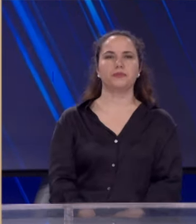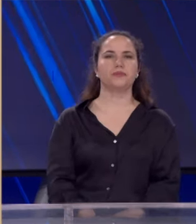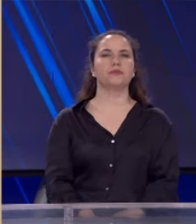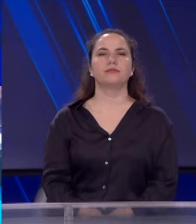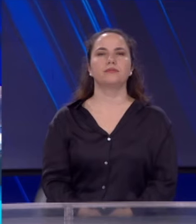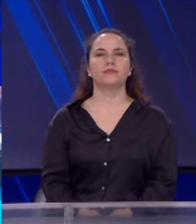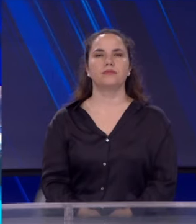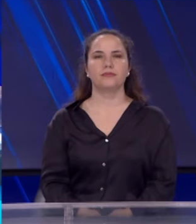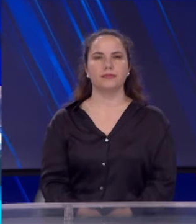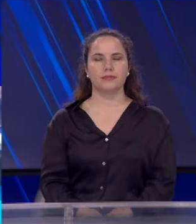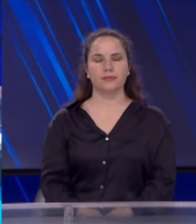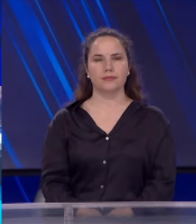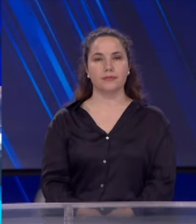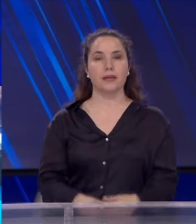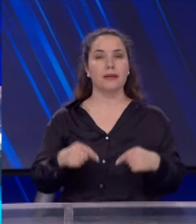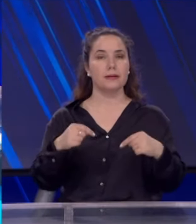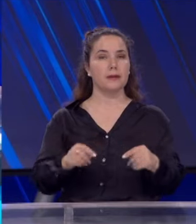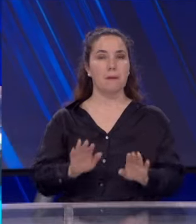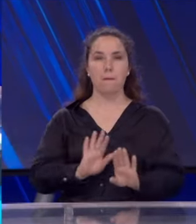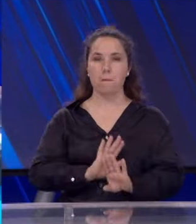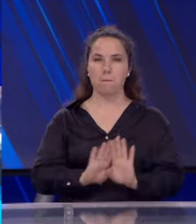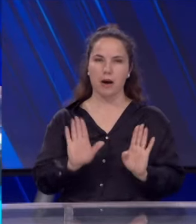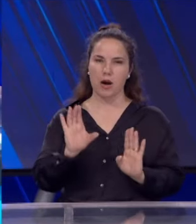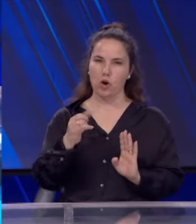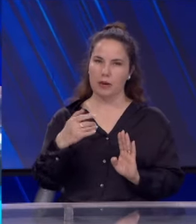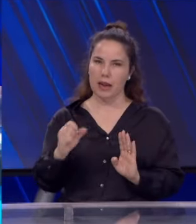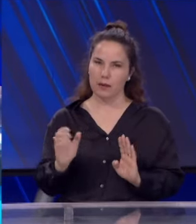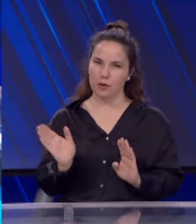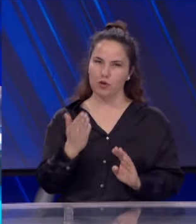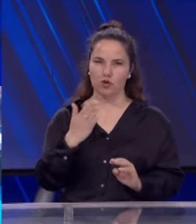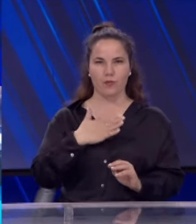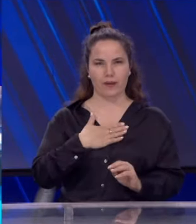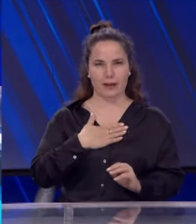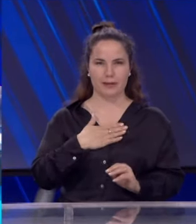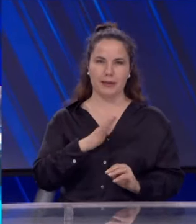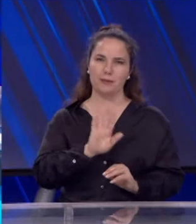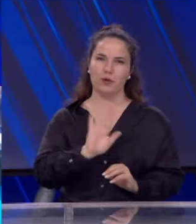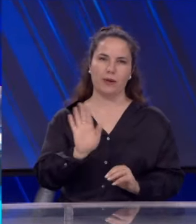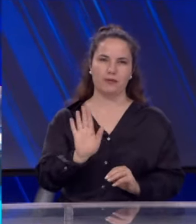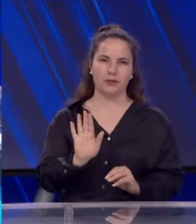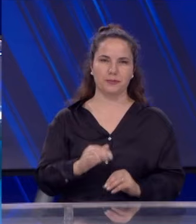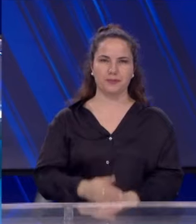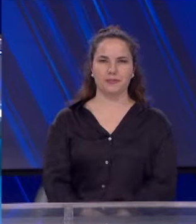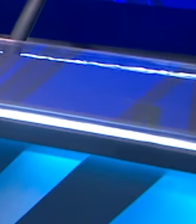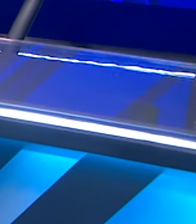Dhe këtu kemi përfunduar me lajmet tona të drekës. Faleminderit dhe minuta kopshëm.